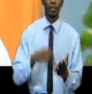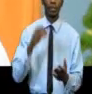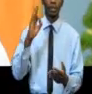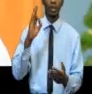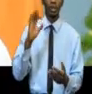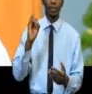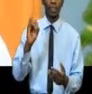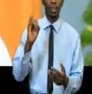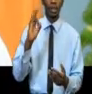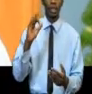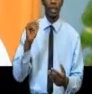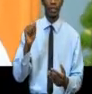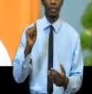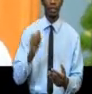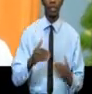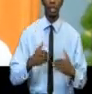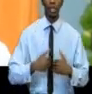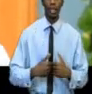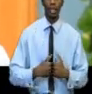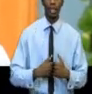aussi pendant très longtemps attendre